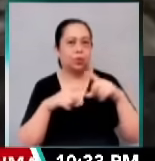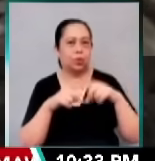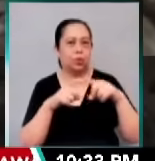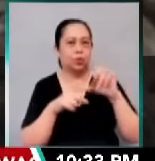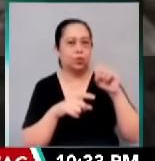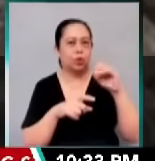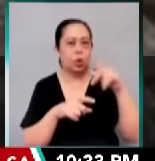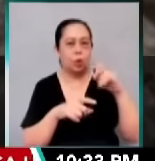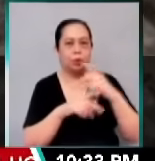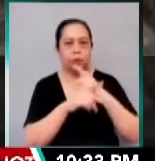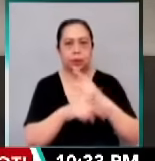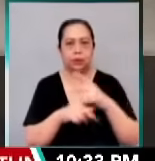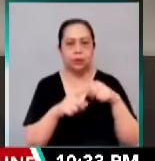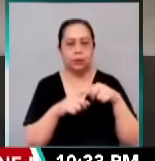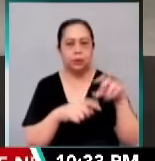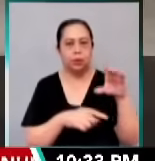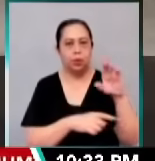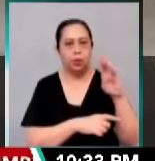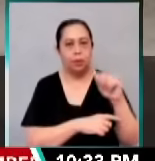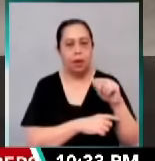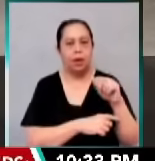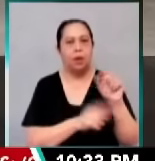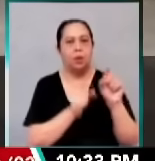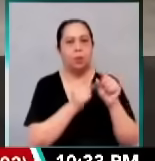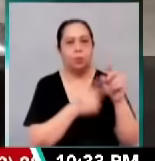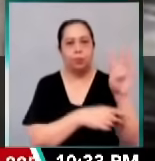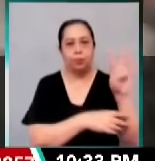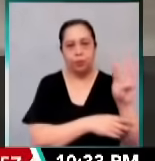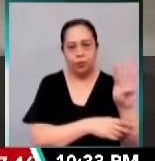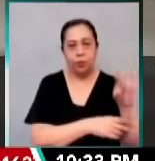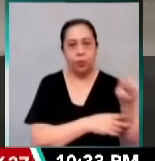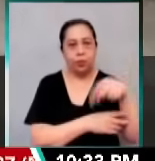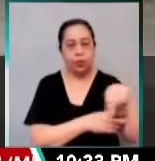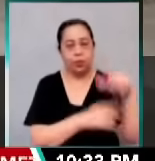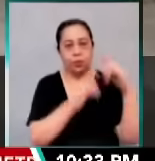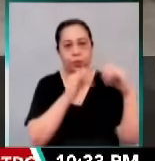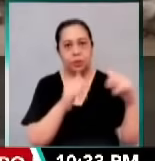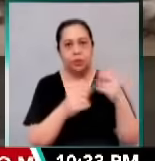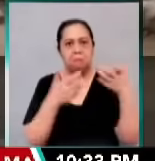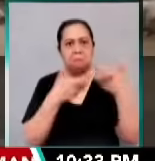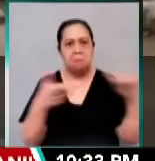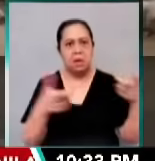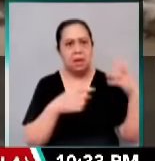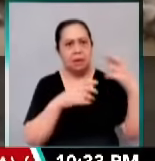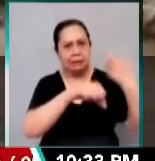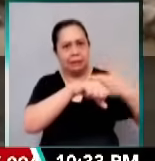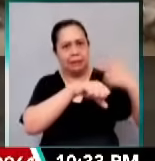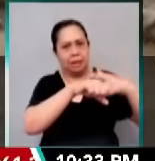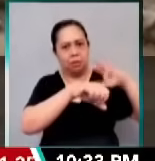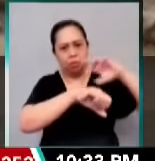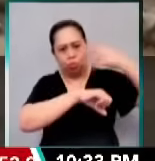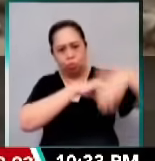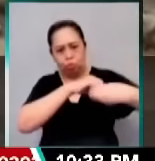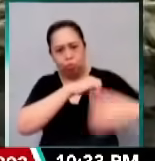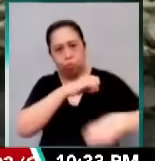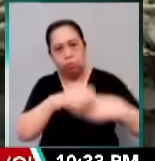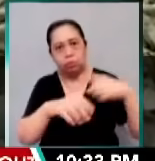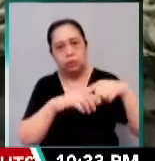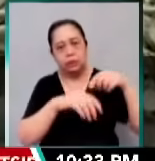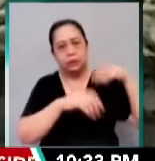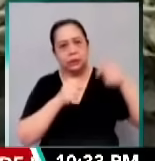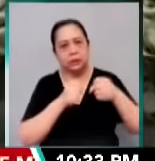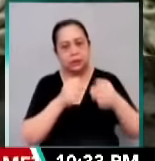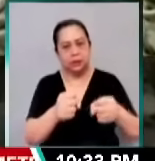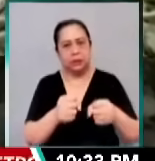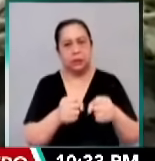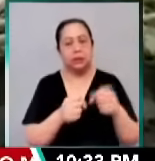Sitio Curva, Campo 4. Dito naman ay malalaking bato ang nahulog sa kalsada. Sa Sitio Kaulong, Haklupa naman, natumba